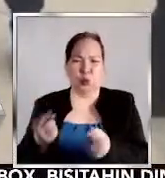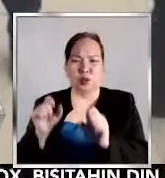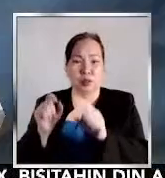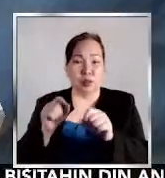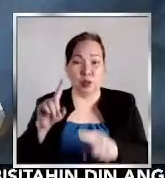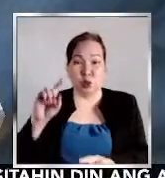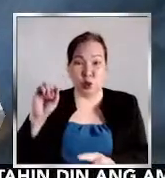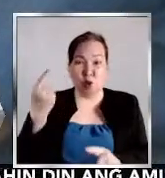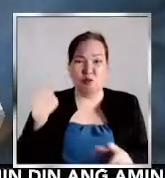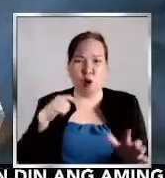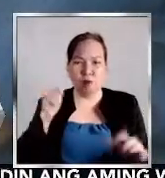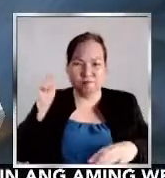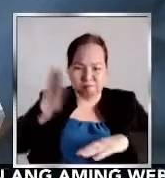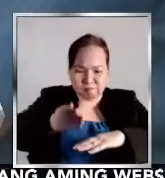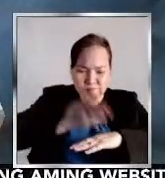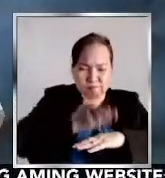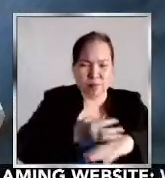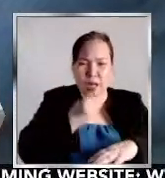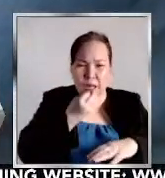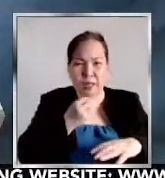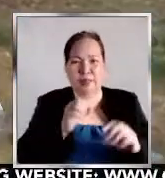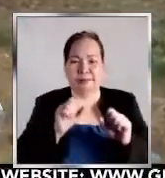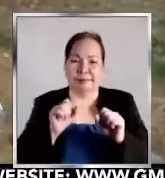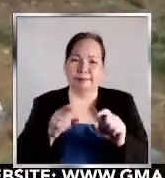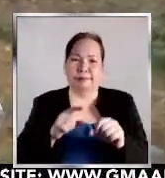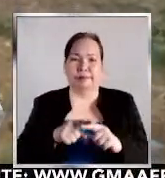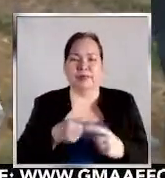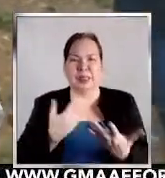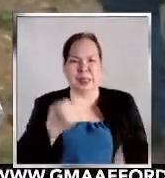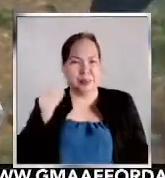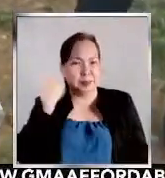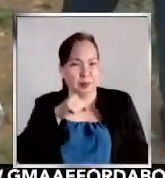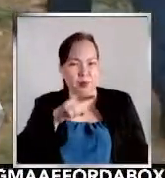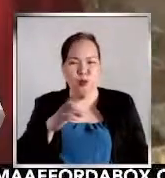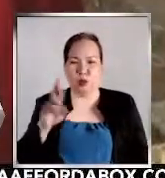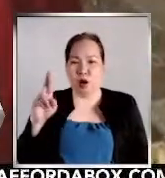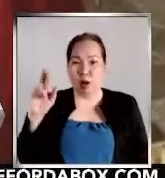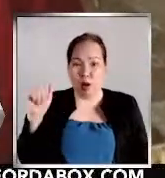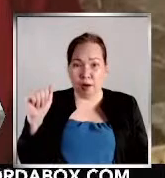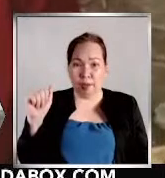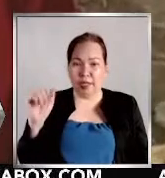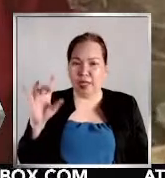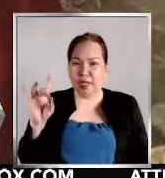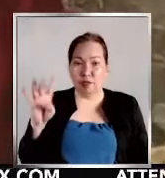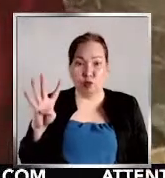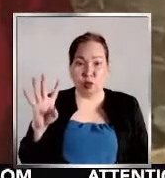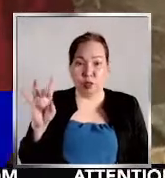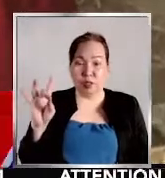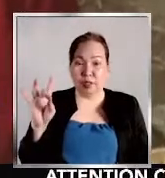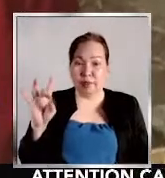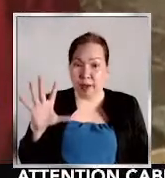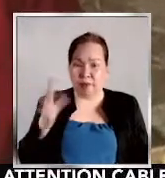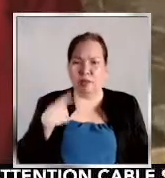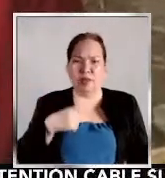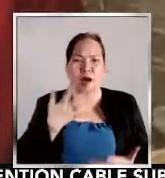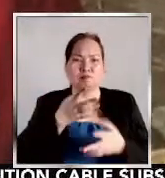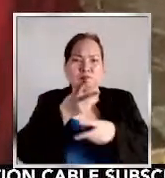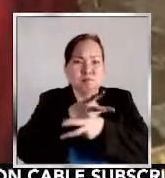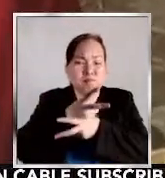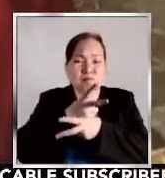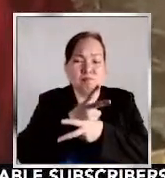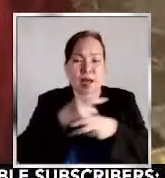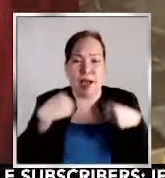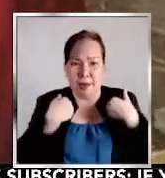sa reklamong paglabag sa Republic Act 8485 o Animal Welfare Act. Itigil na po natin ang pangangatay